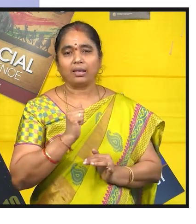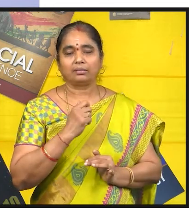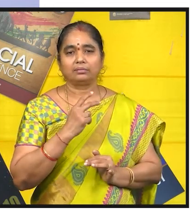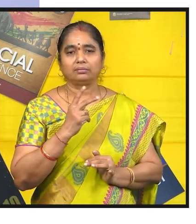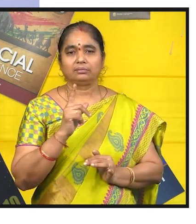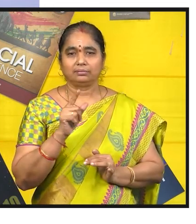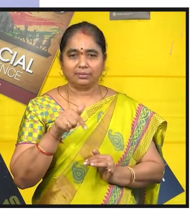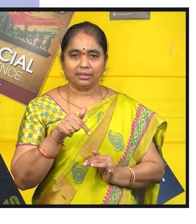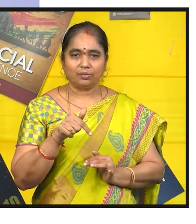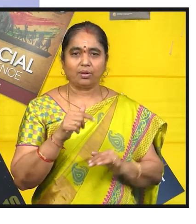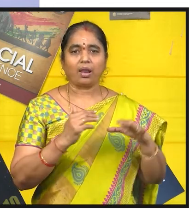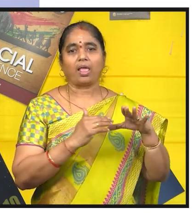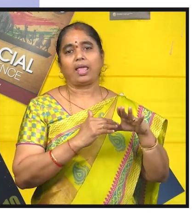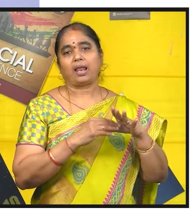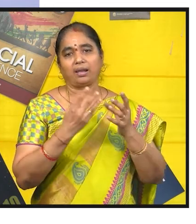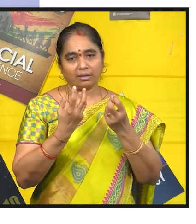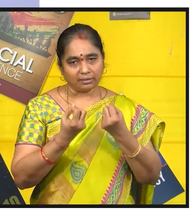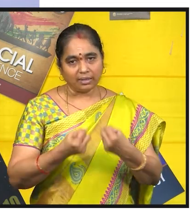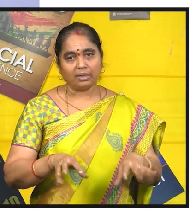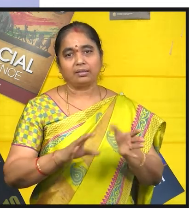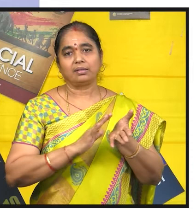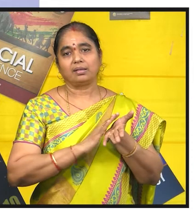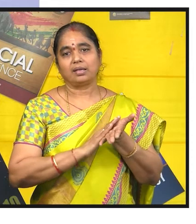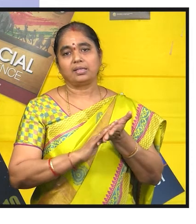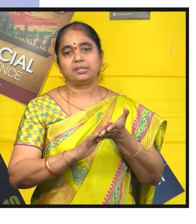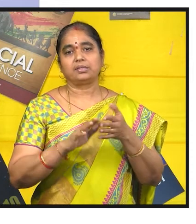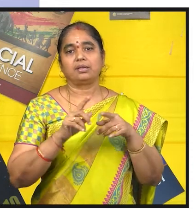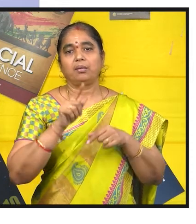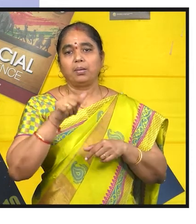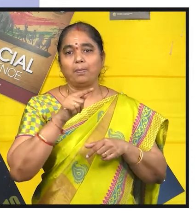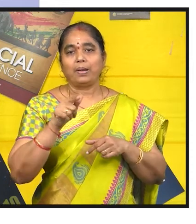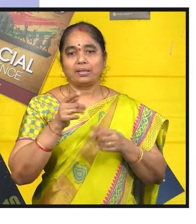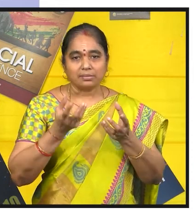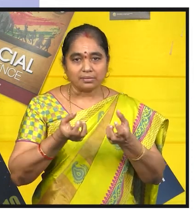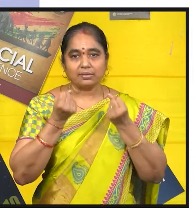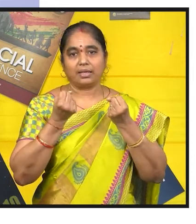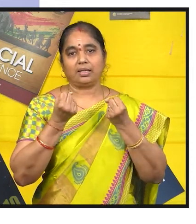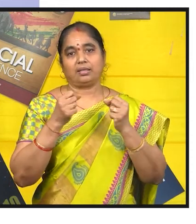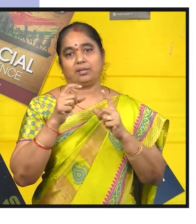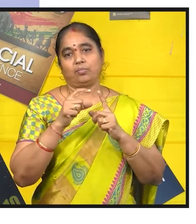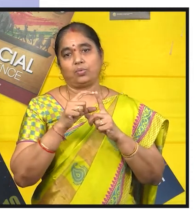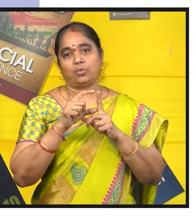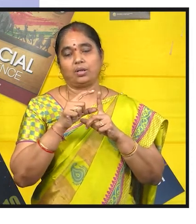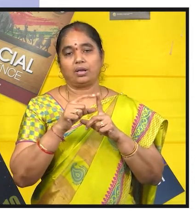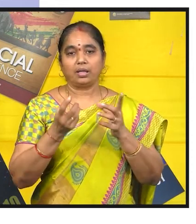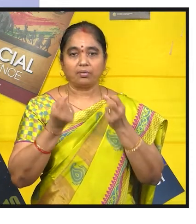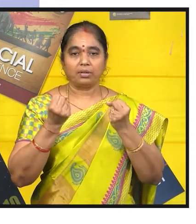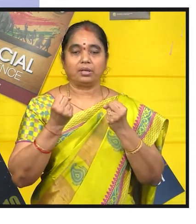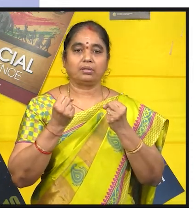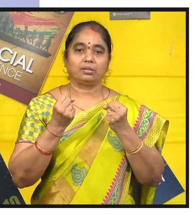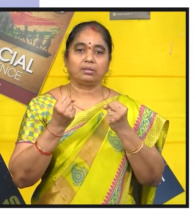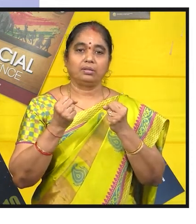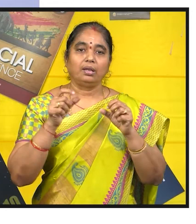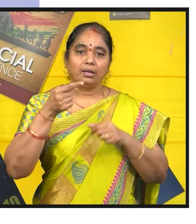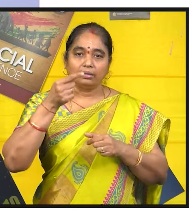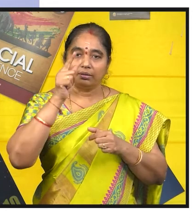வரைக்கும் என்னன்னு சொன்னா, இது ஒரு எலக்ட்ரானை இழந்து H+ அயனியை கொடுக்கிறது, புரோட்டானை கொடுக்கிறது. உலோகங்களும் ஒரு எலக்ட்ரானை